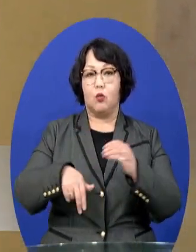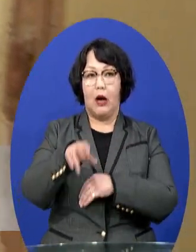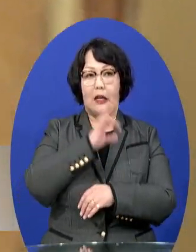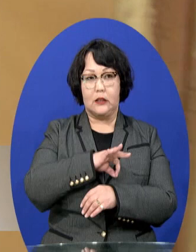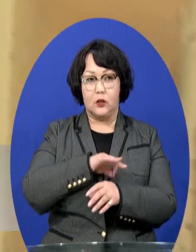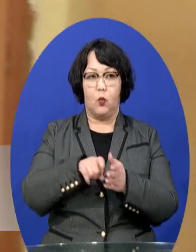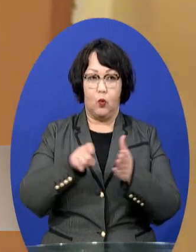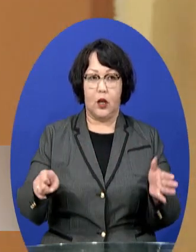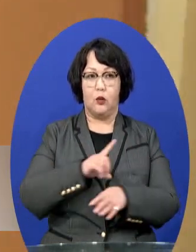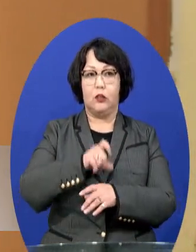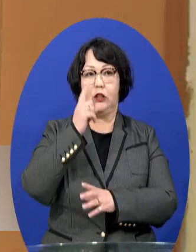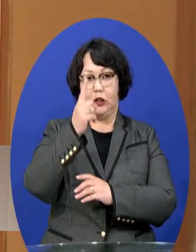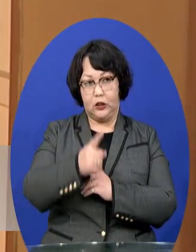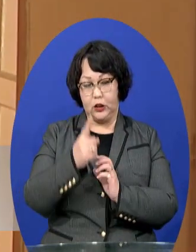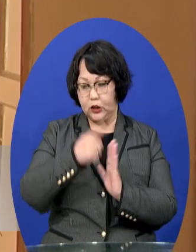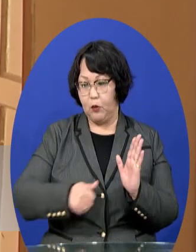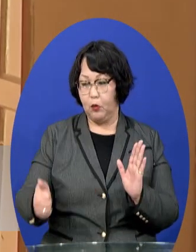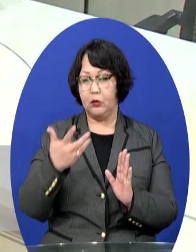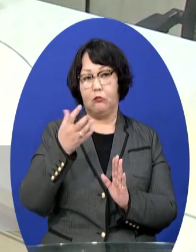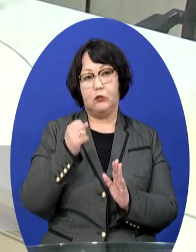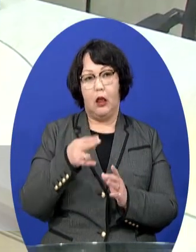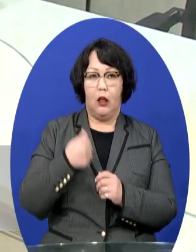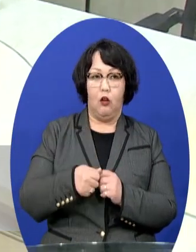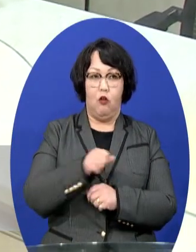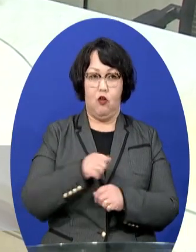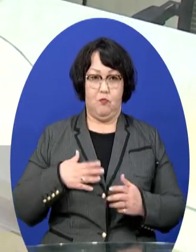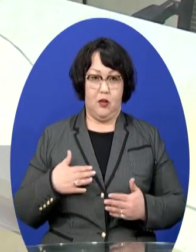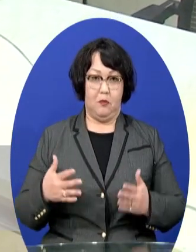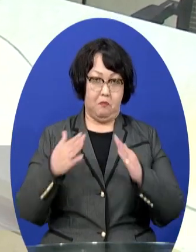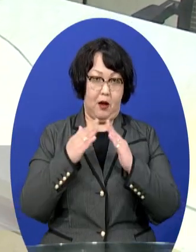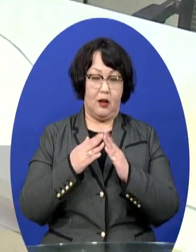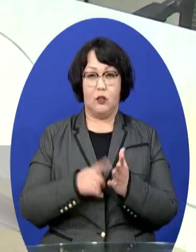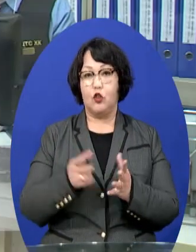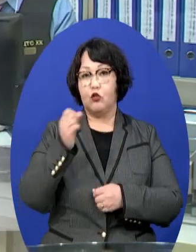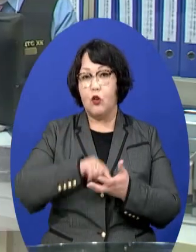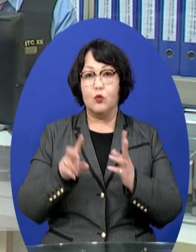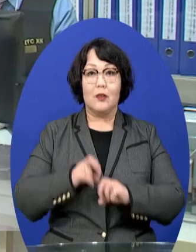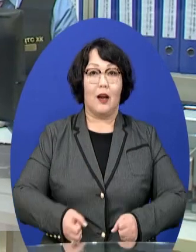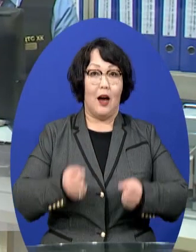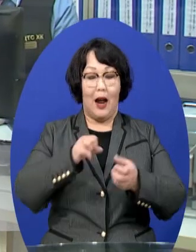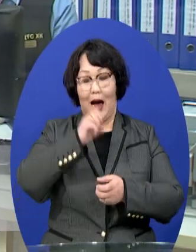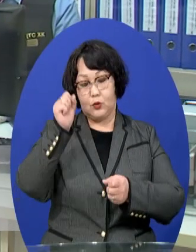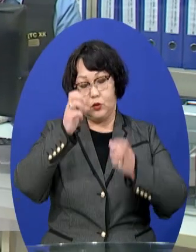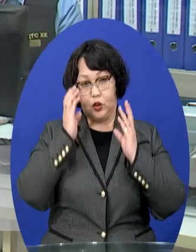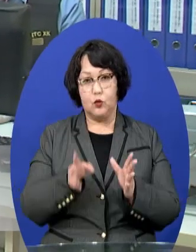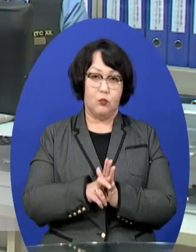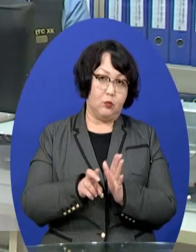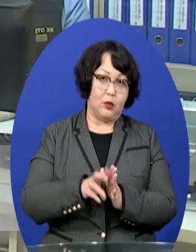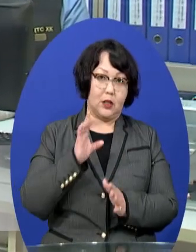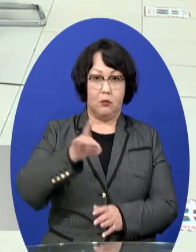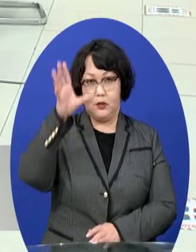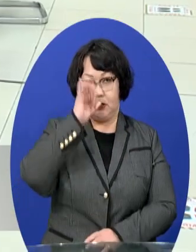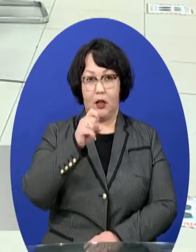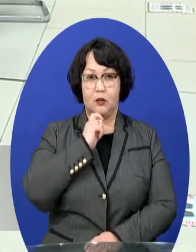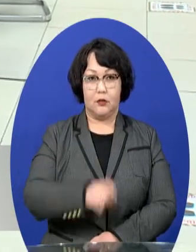түрээсийн төлбөрт 5 орчим сая төгрөг төлдөгөө. Өөрийн байртаа болох зураг төслийг судалж, тооцоо судалгааг нь гаргачихвал шийдэх боломж байгааг салбарын сайд энэ